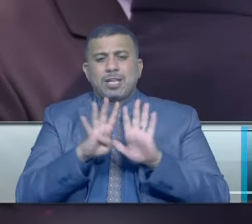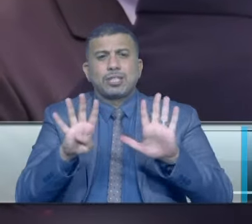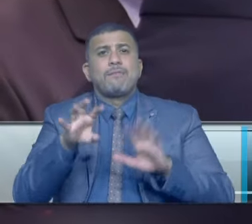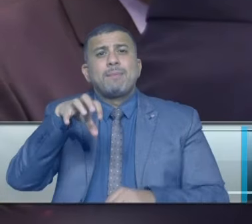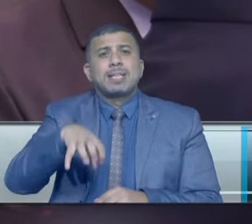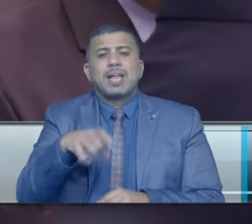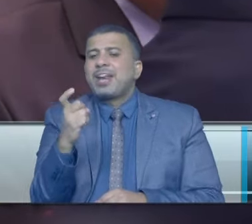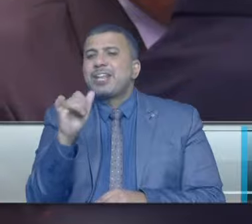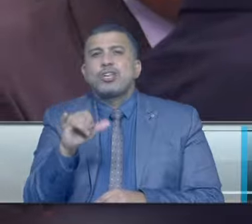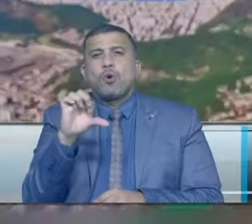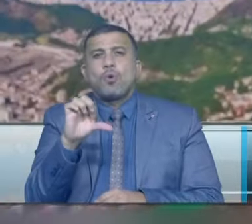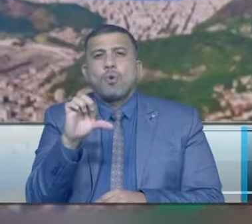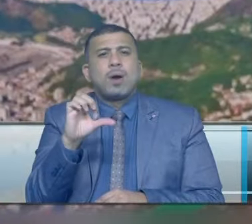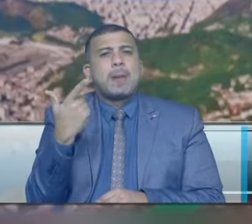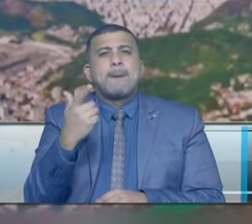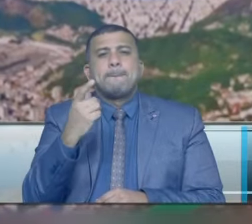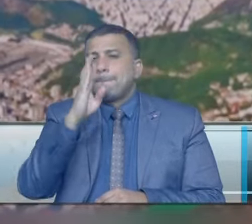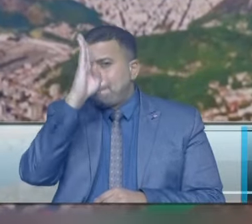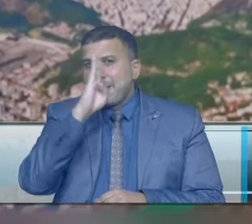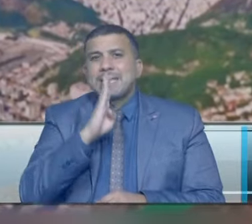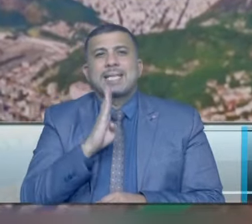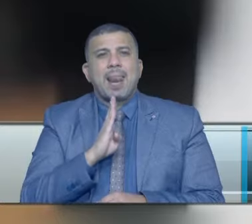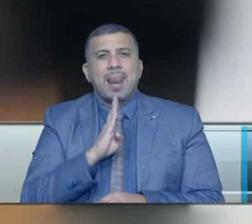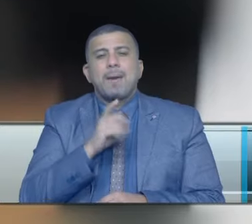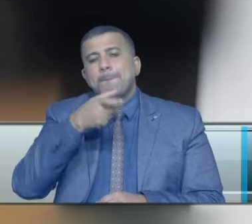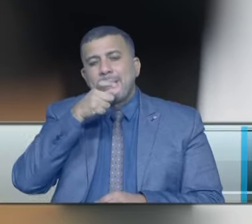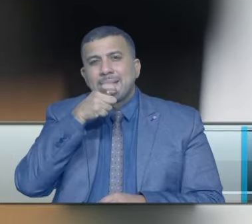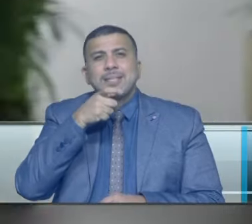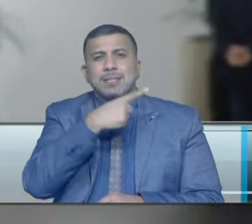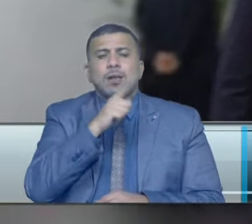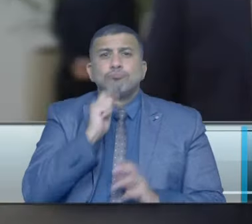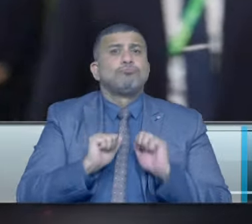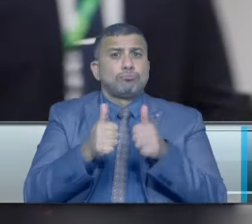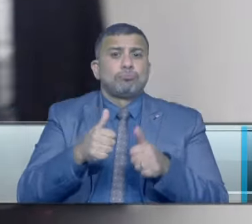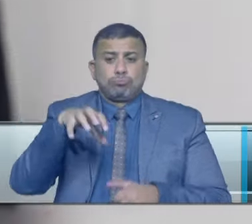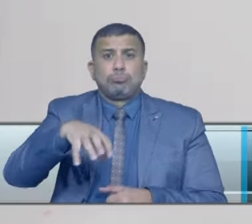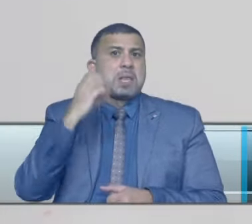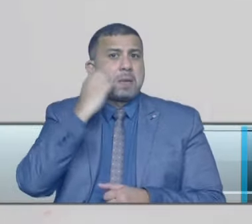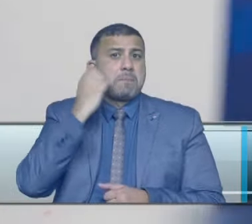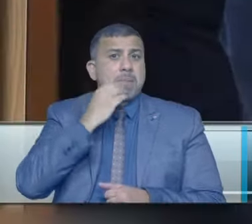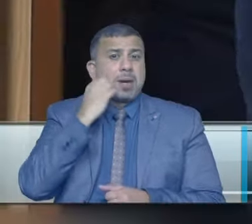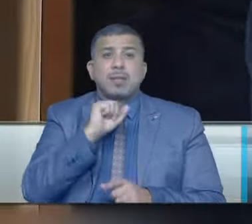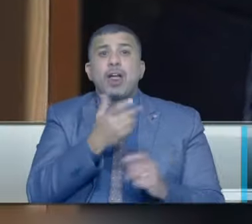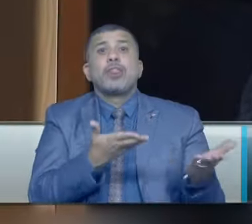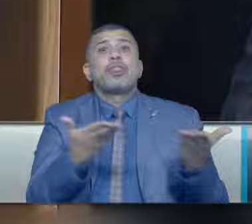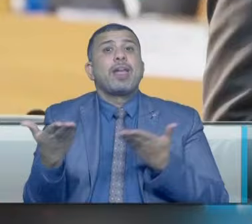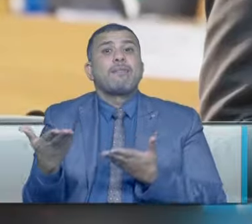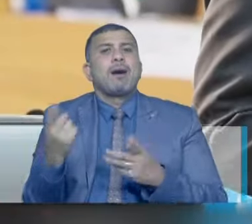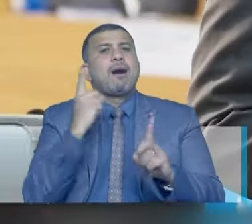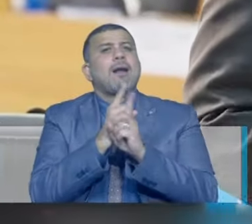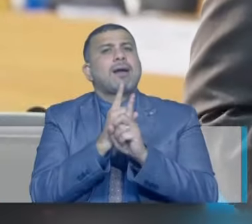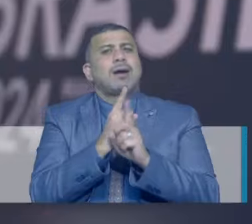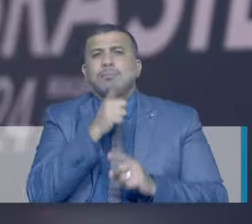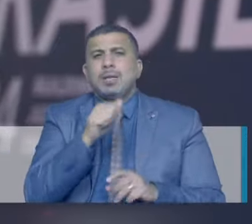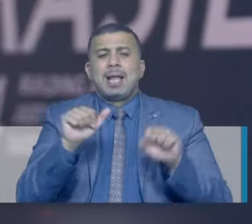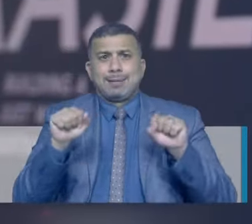19 في مدينة ريو دي جانيرو البرازيلية، والتي تشارك فيها دولة الإمارات بصفة ضيف، حيث